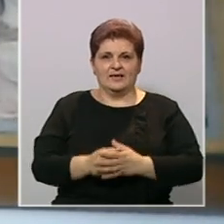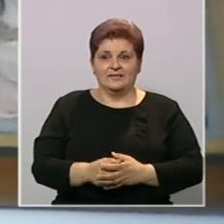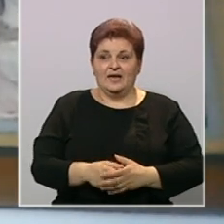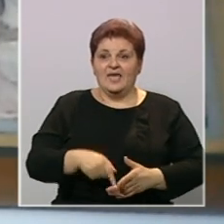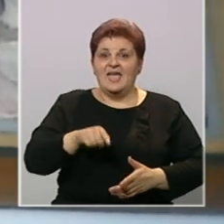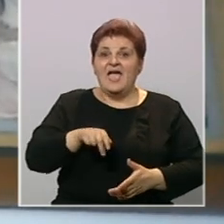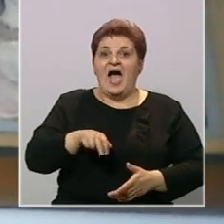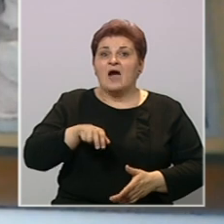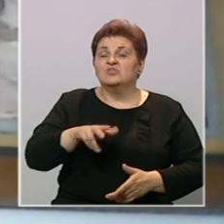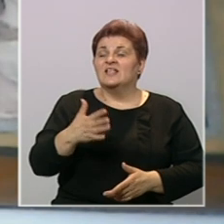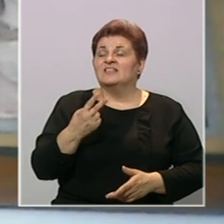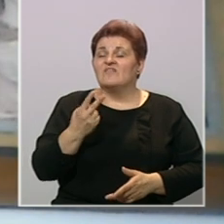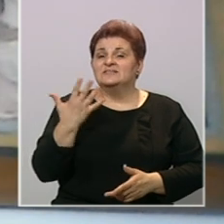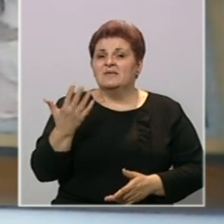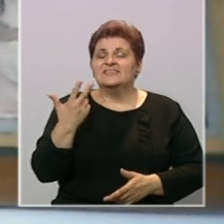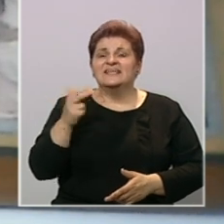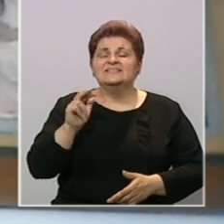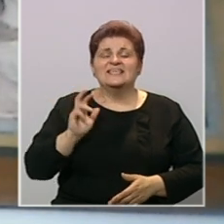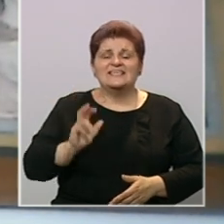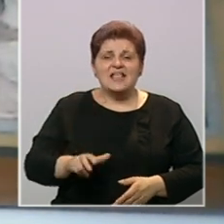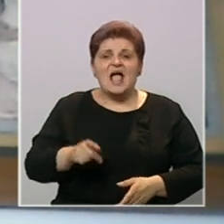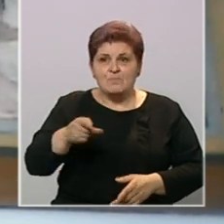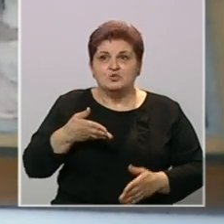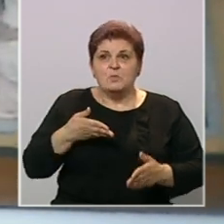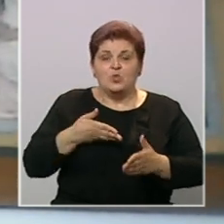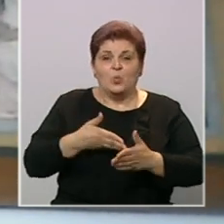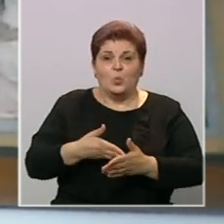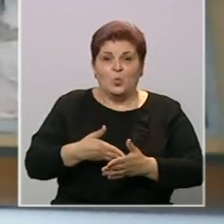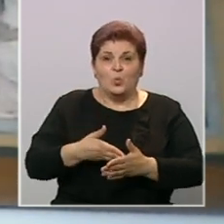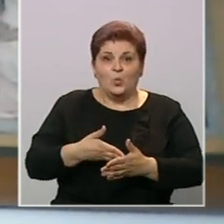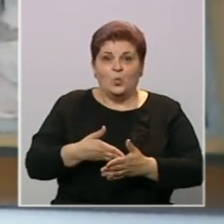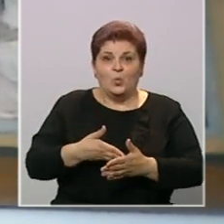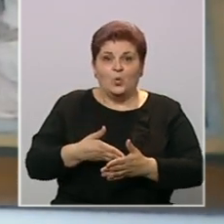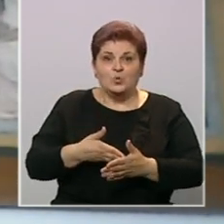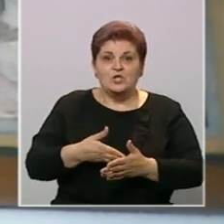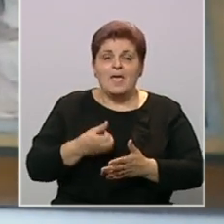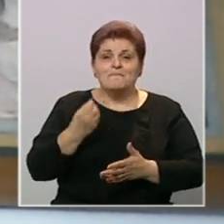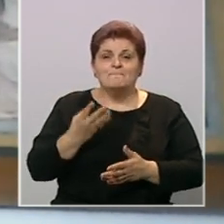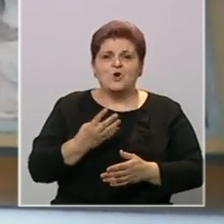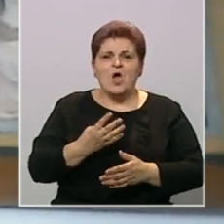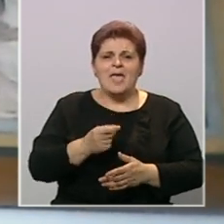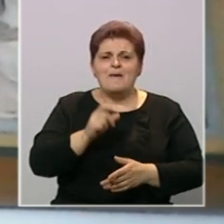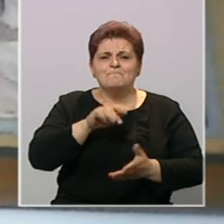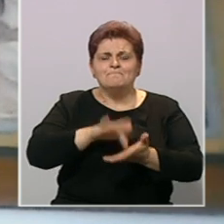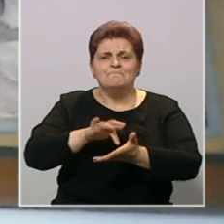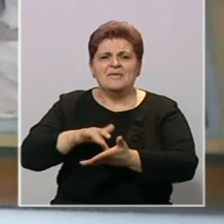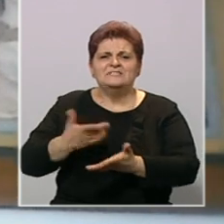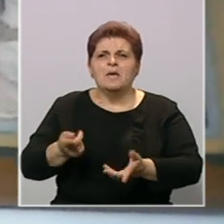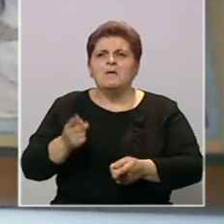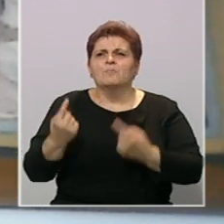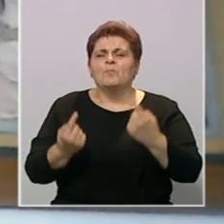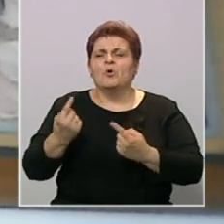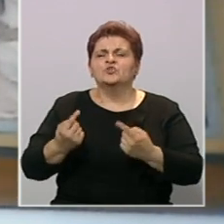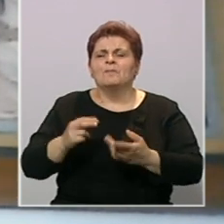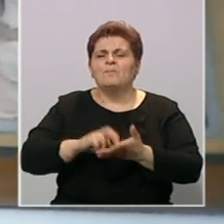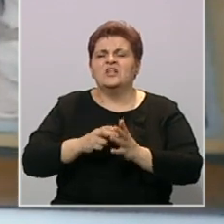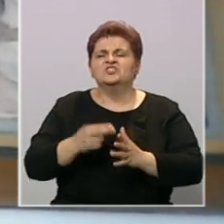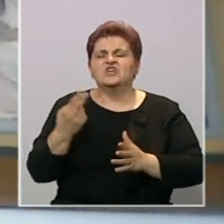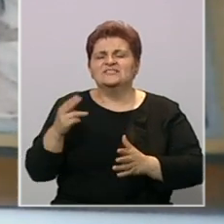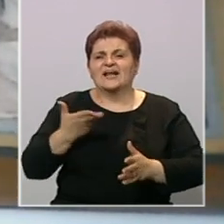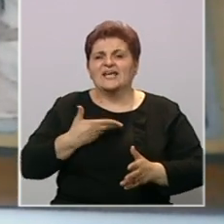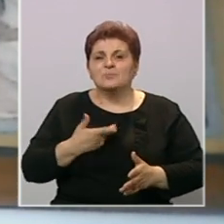izađe 25-30.000, to može imati uticaja na broj mandata koje mogu dobiti određeni politički subjekti.